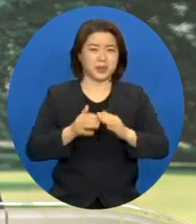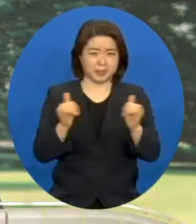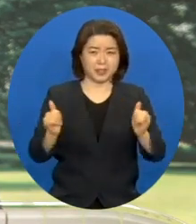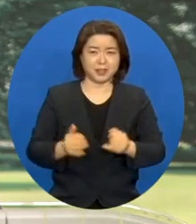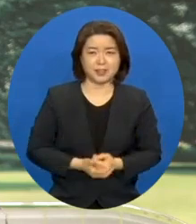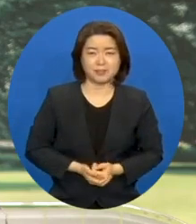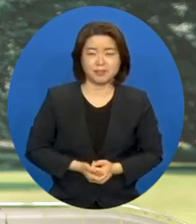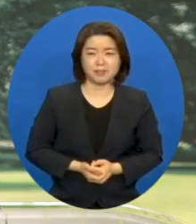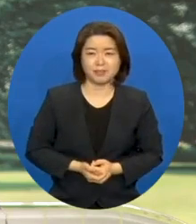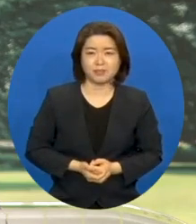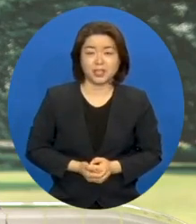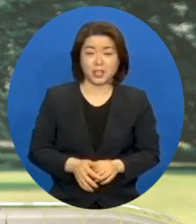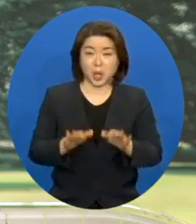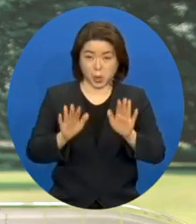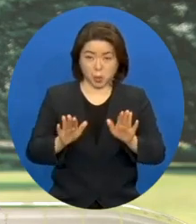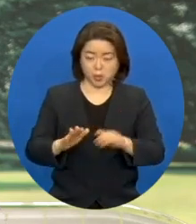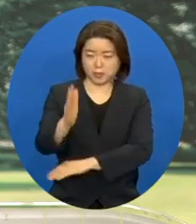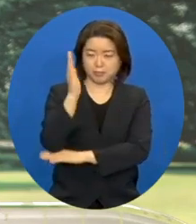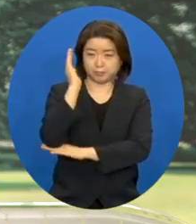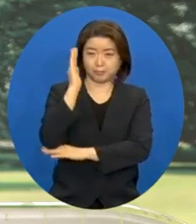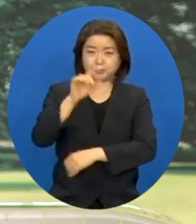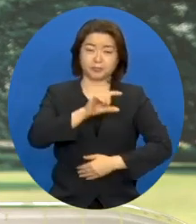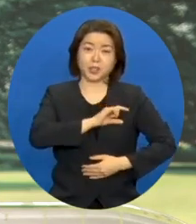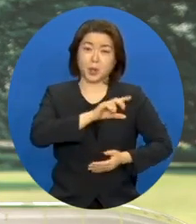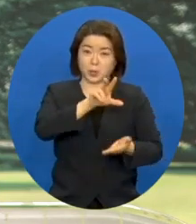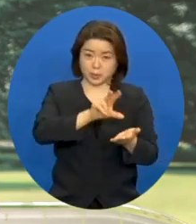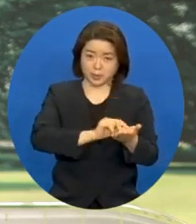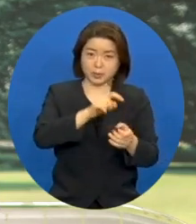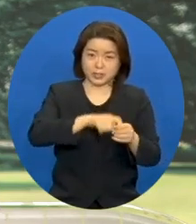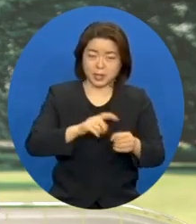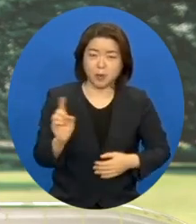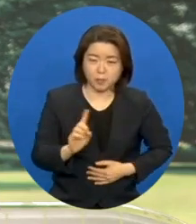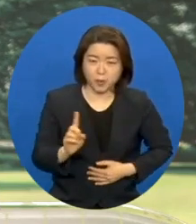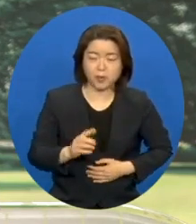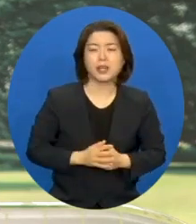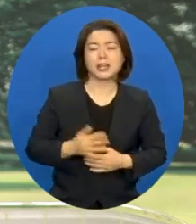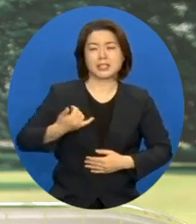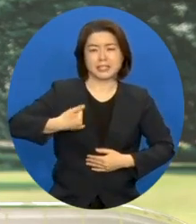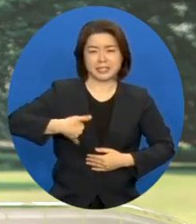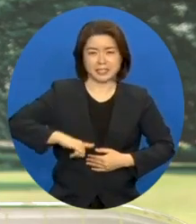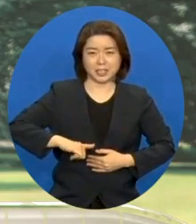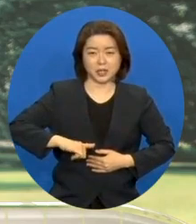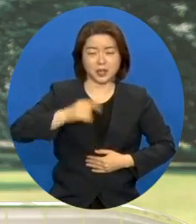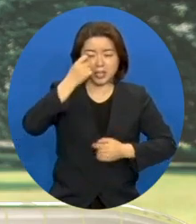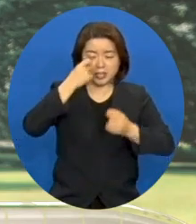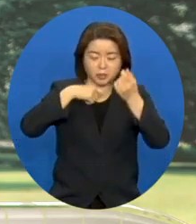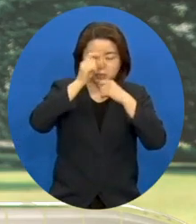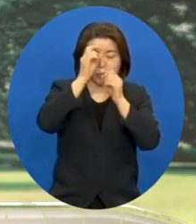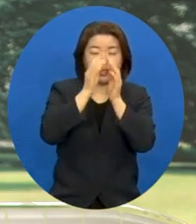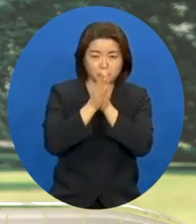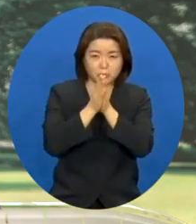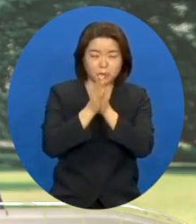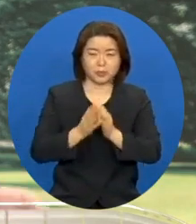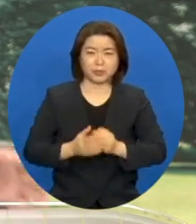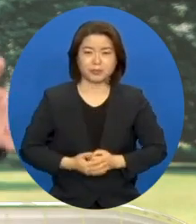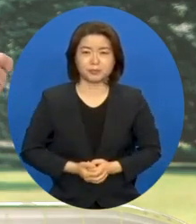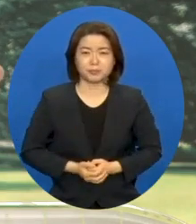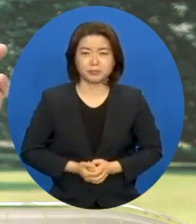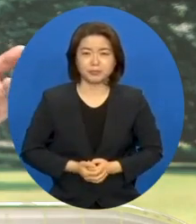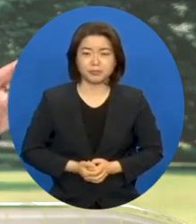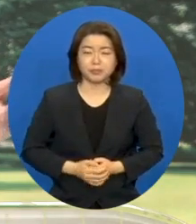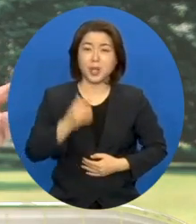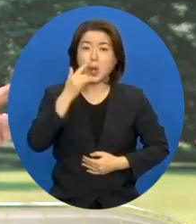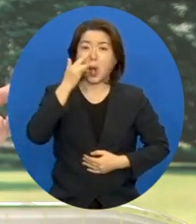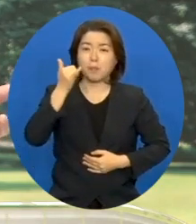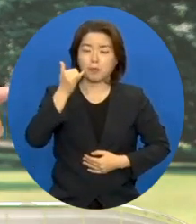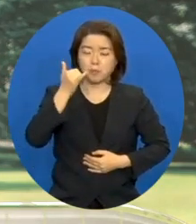그래서 오늘 설교 제목을 자녀의 눈물이라 그렇게 정했습니다. 여러분,